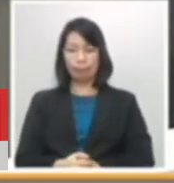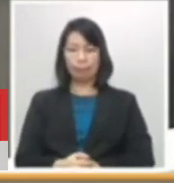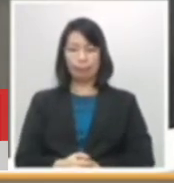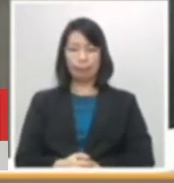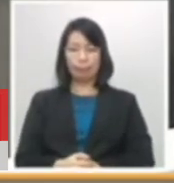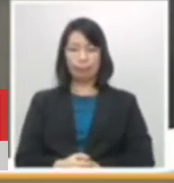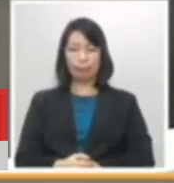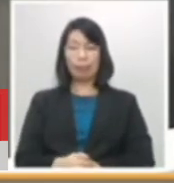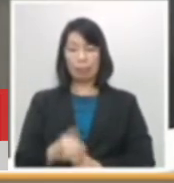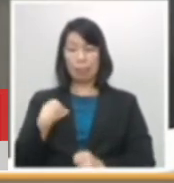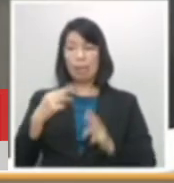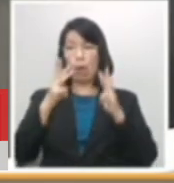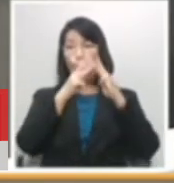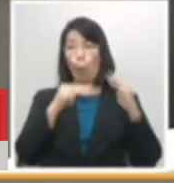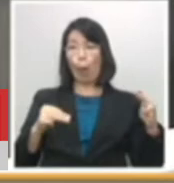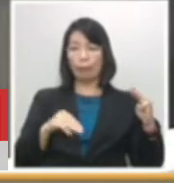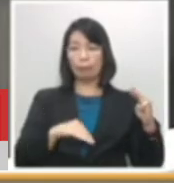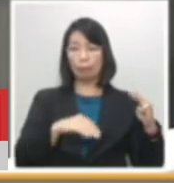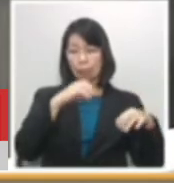40,000 กว่าวัด